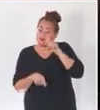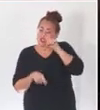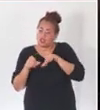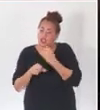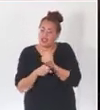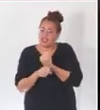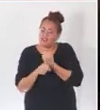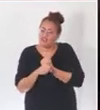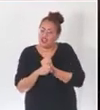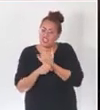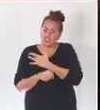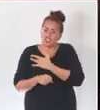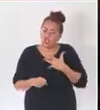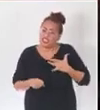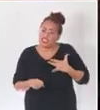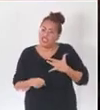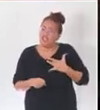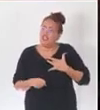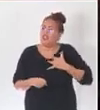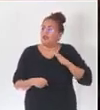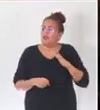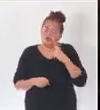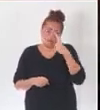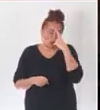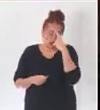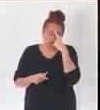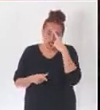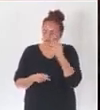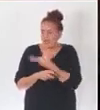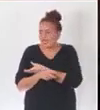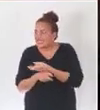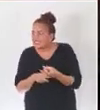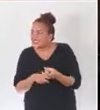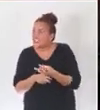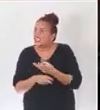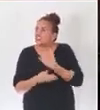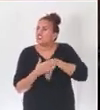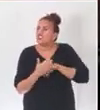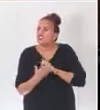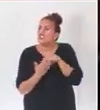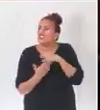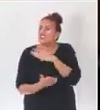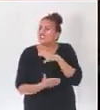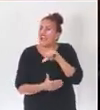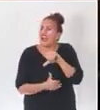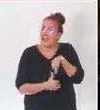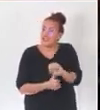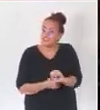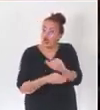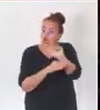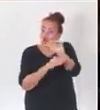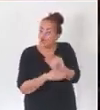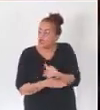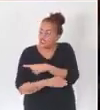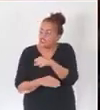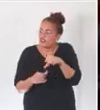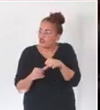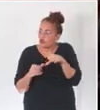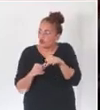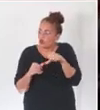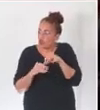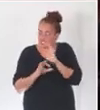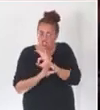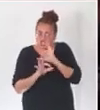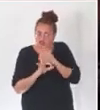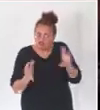travailleuses des CCAS. Et donc ça, oui, ça a un impact, c'est brutal, ça a un impact sur nos territoires. Donc les grandes leçons de politesse